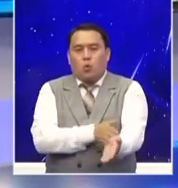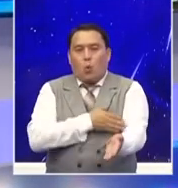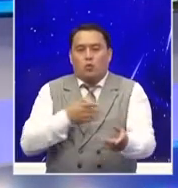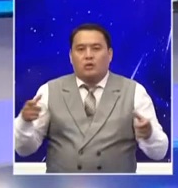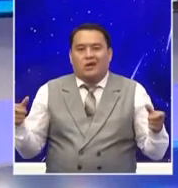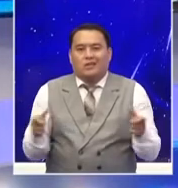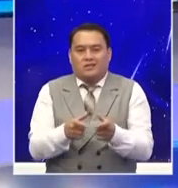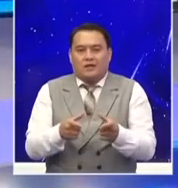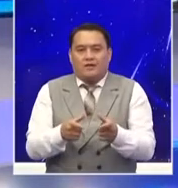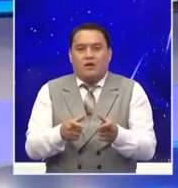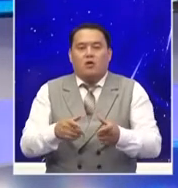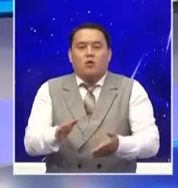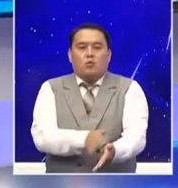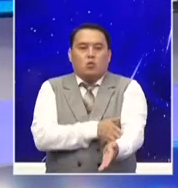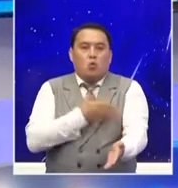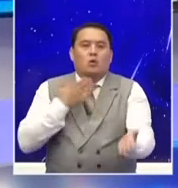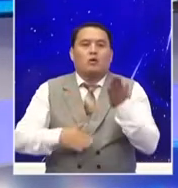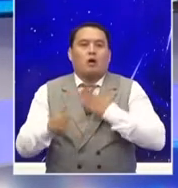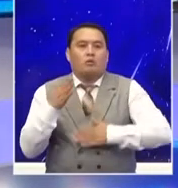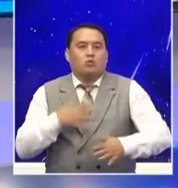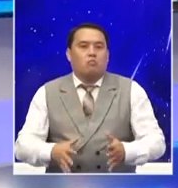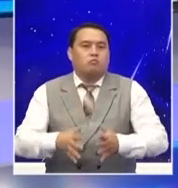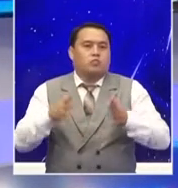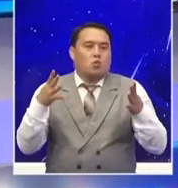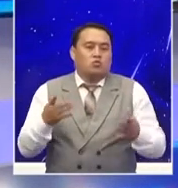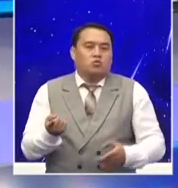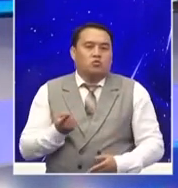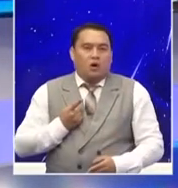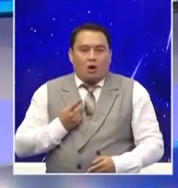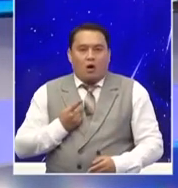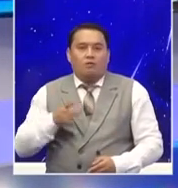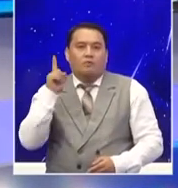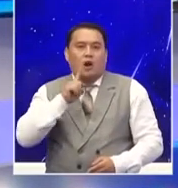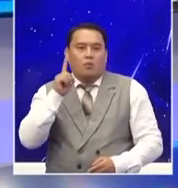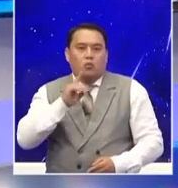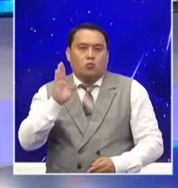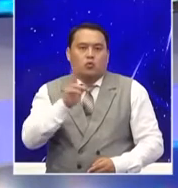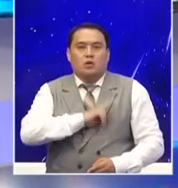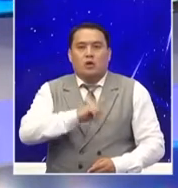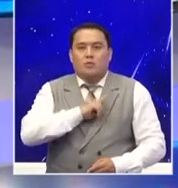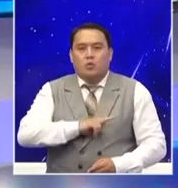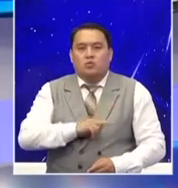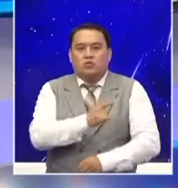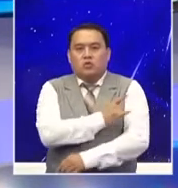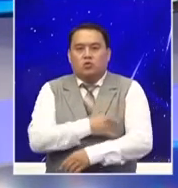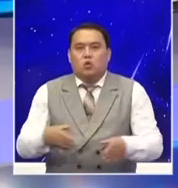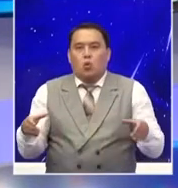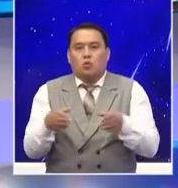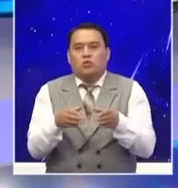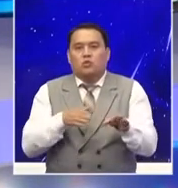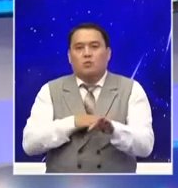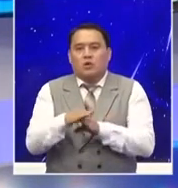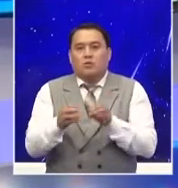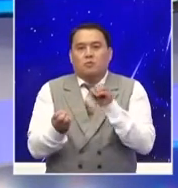карантина. Этого события многие родители ждали с большим нетерпением. Но пока учреждения будут работать в режиме дежурных групп с